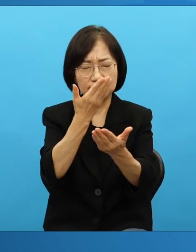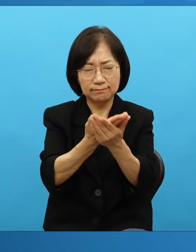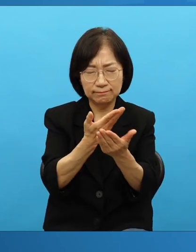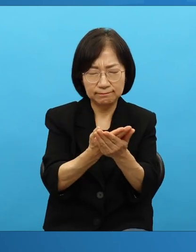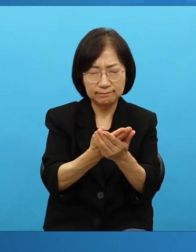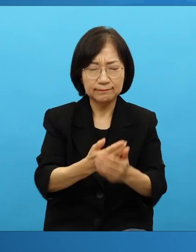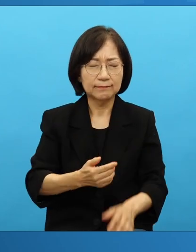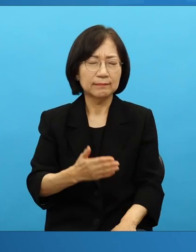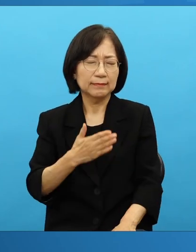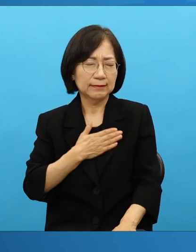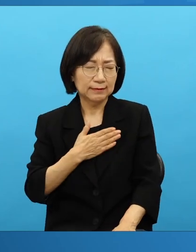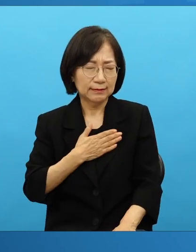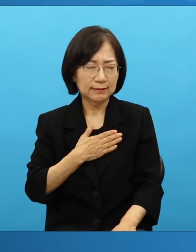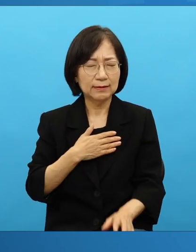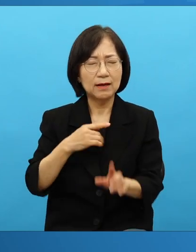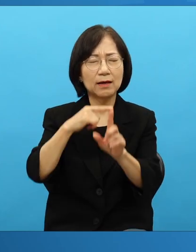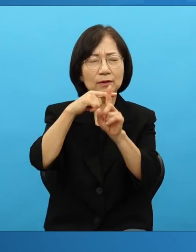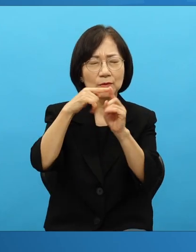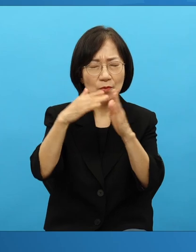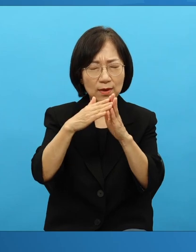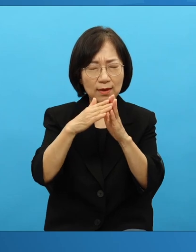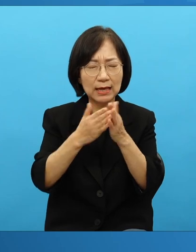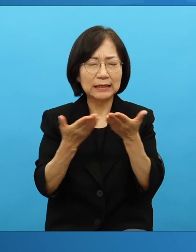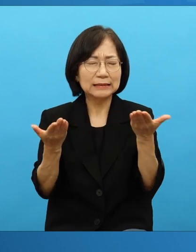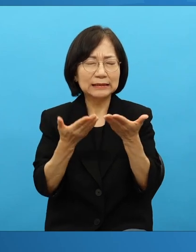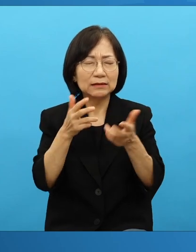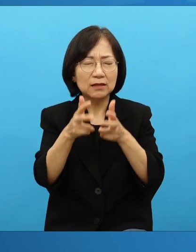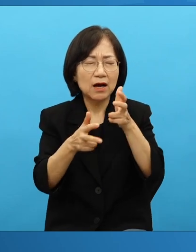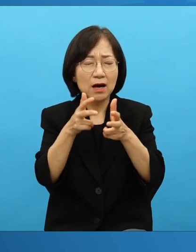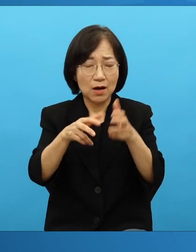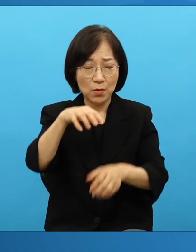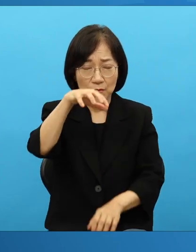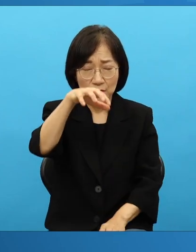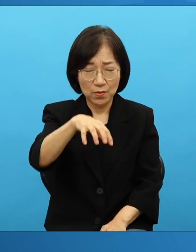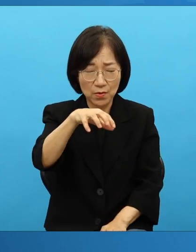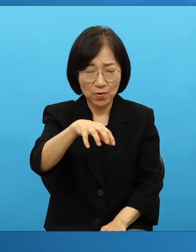하나님의 전무후무 축복을 누리게 하옵소서.